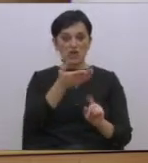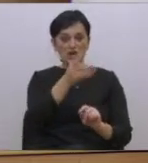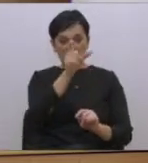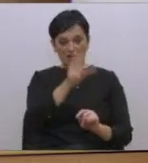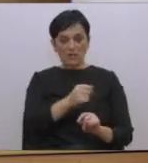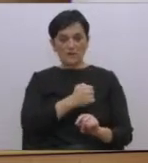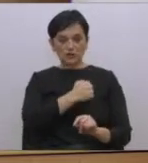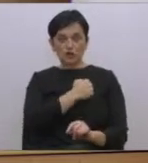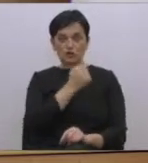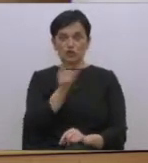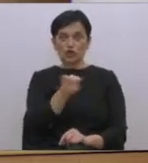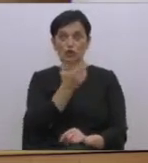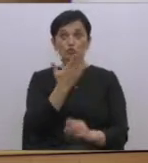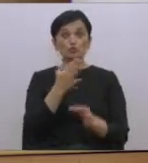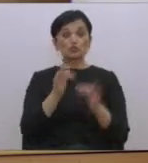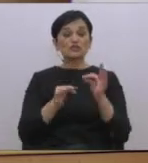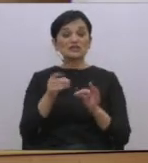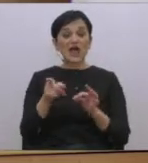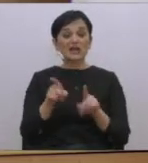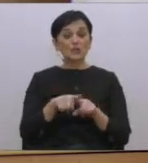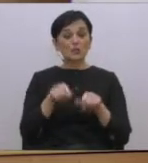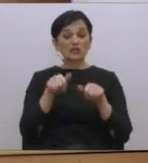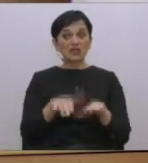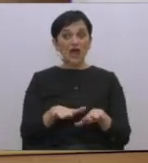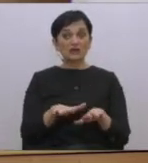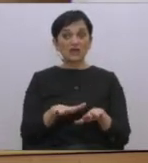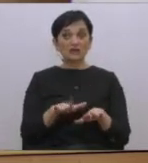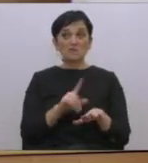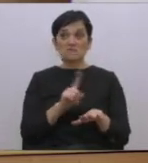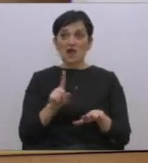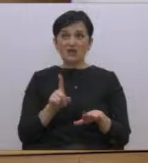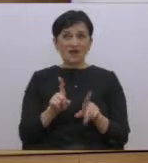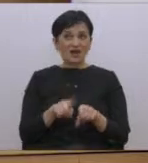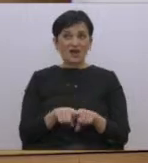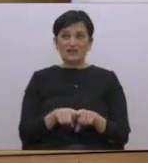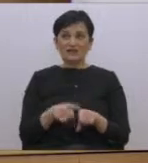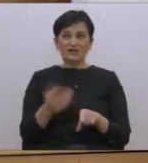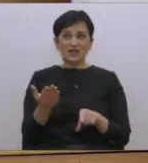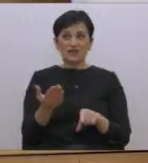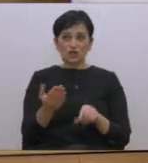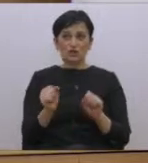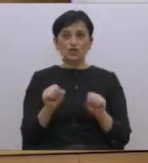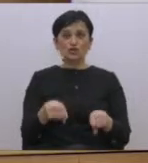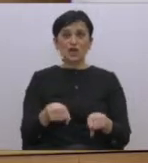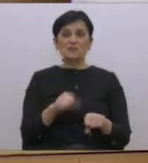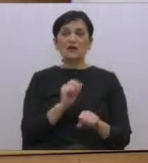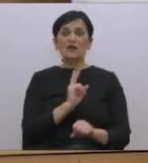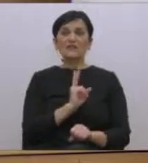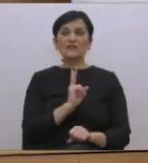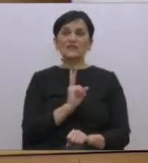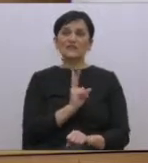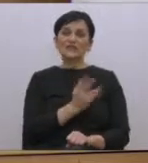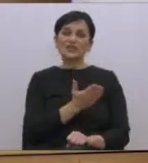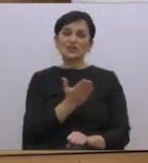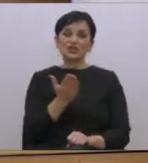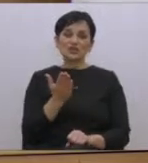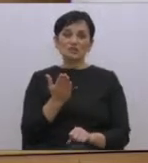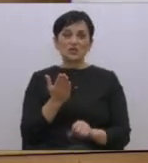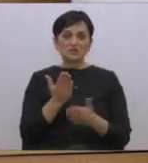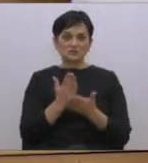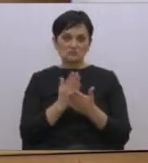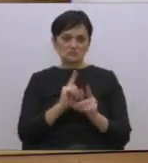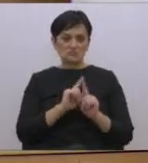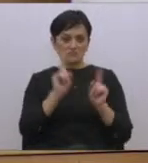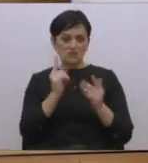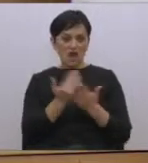adamieni, jarși tu sa samartul am gora da adgenda. Magram eseț, ședzle ba vinmestuises nuanci, asad